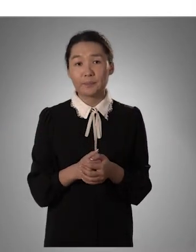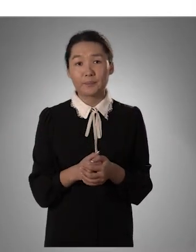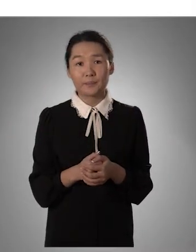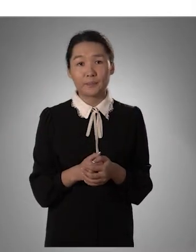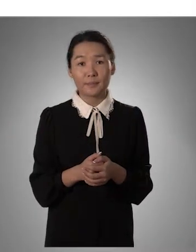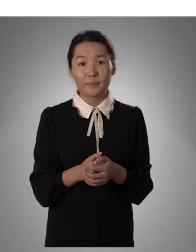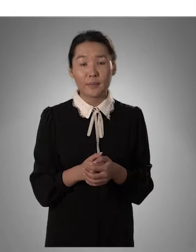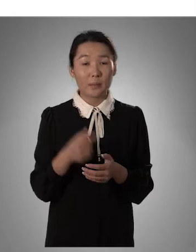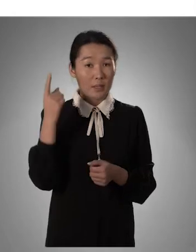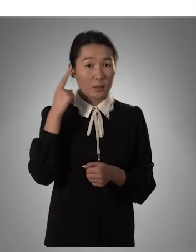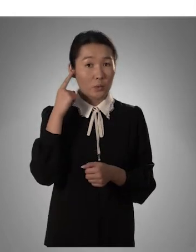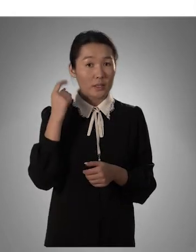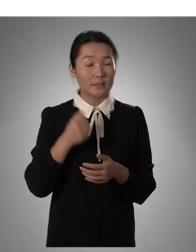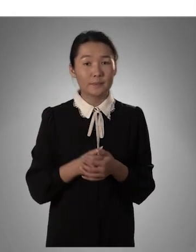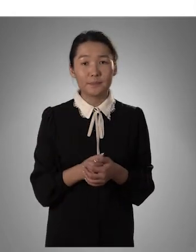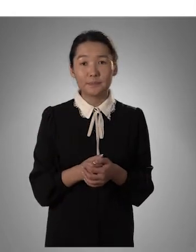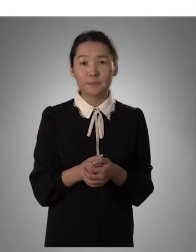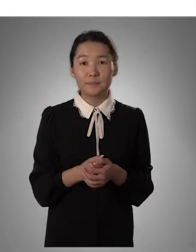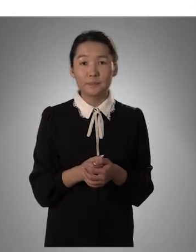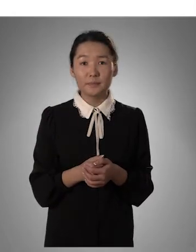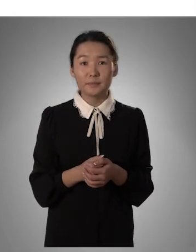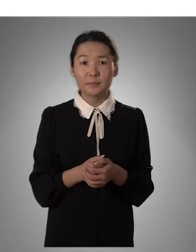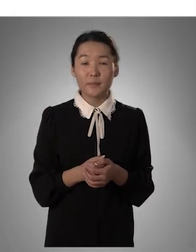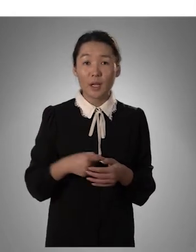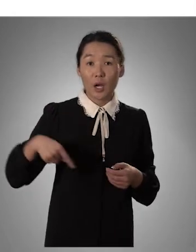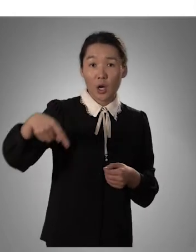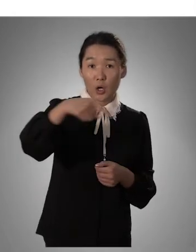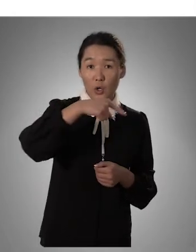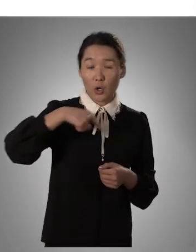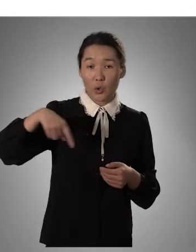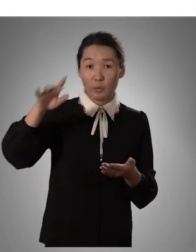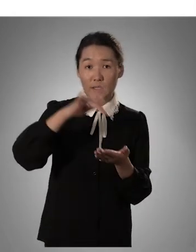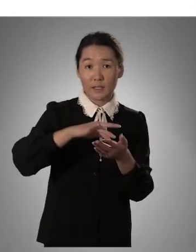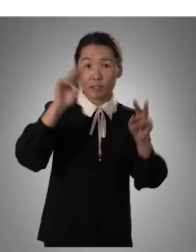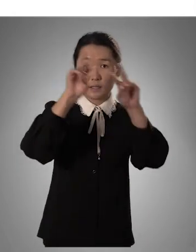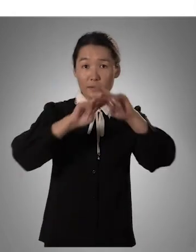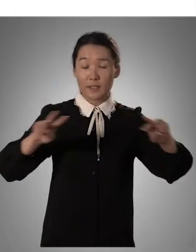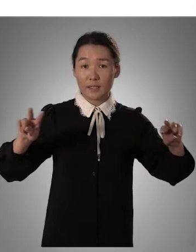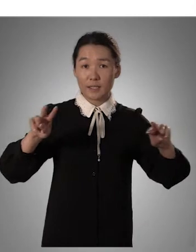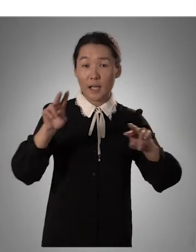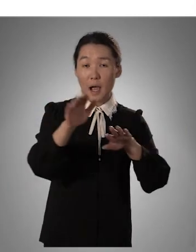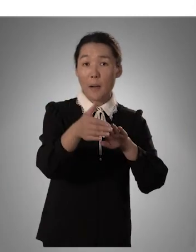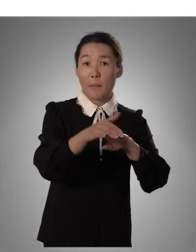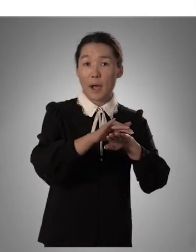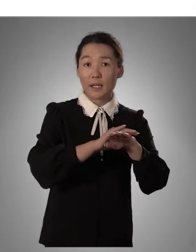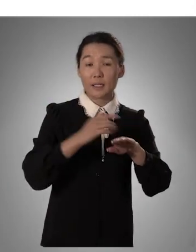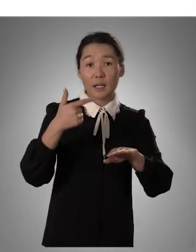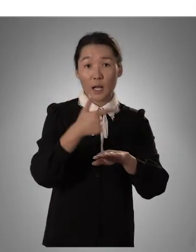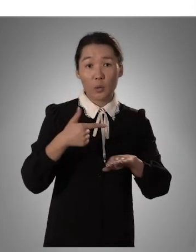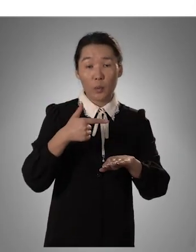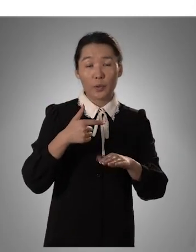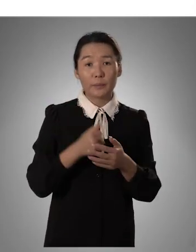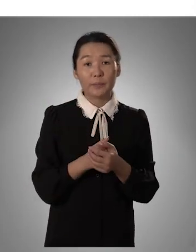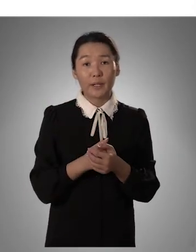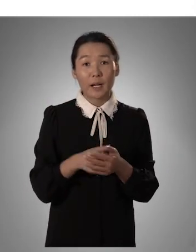послушайте круг середине звезды покрыт голубой эмалью в центре его изображена